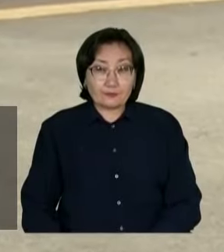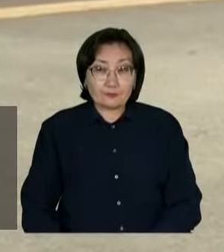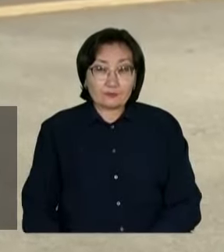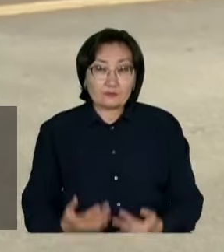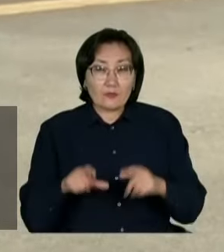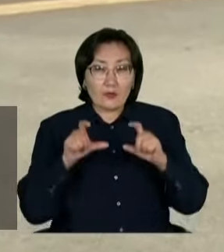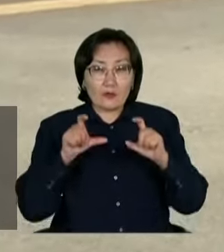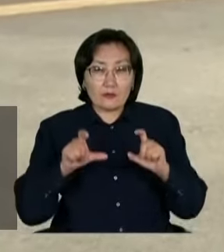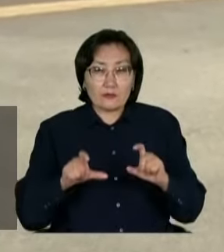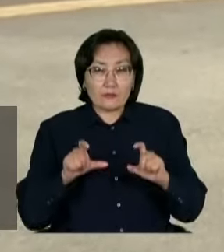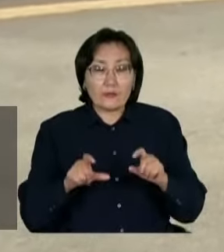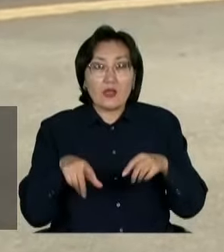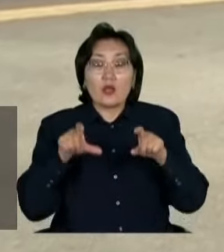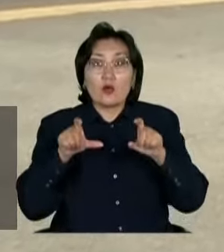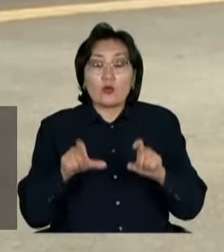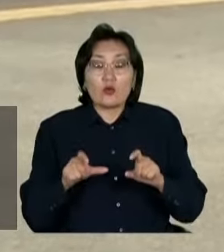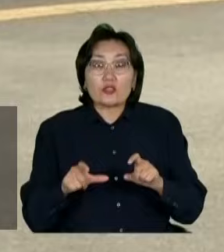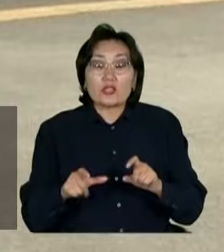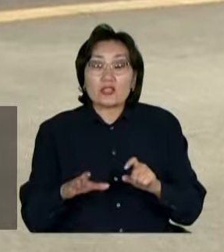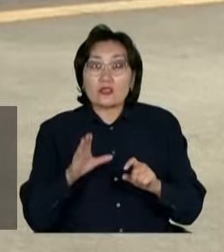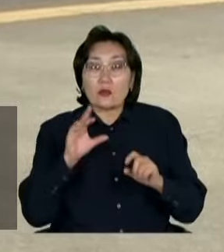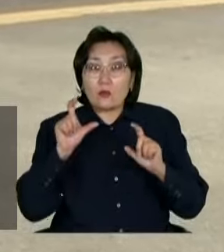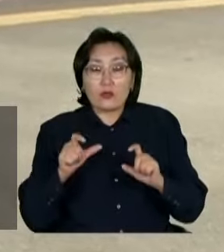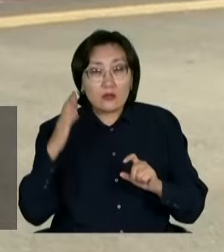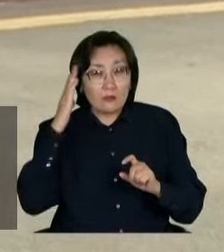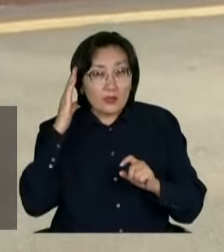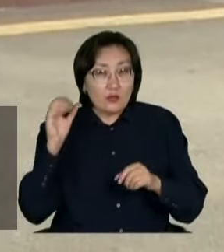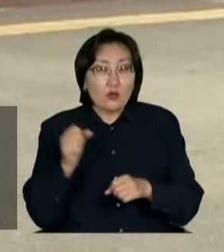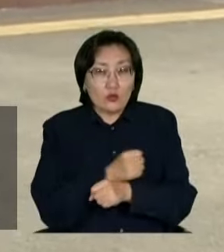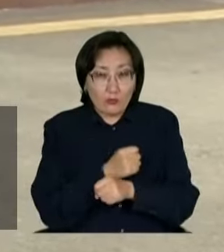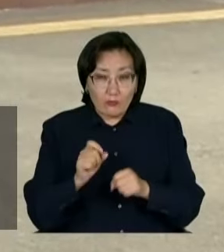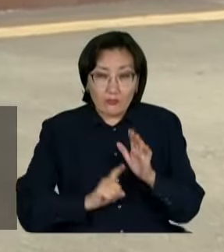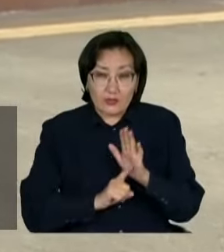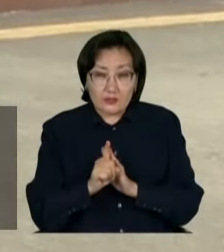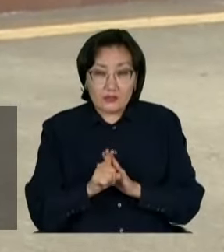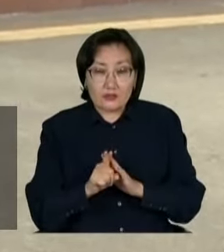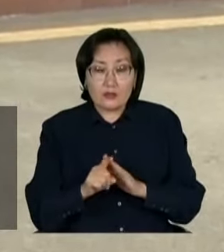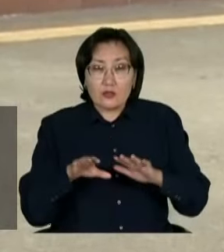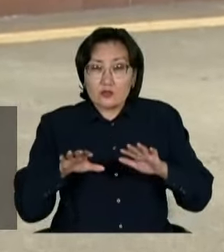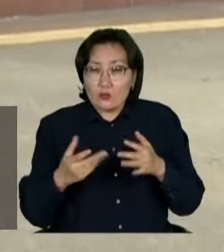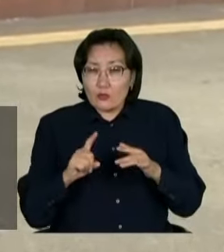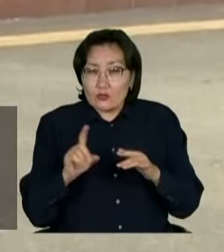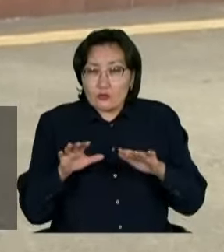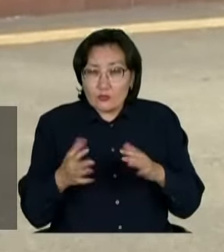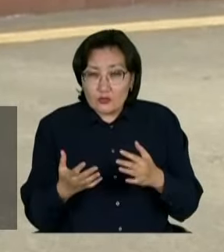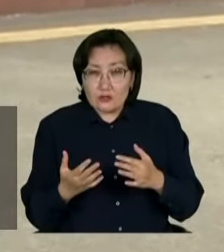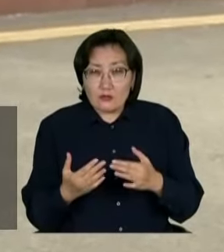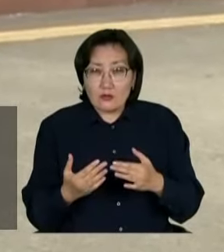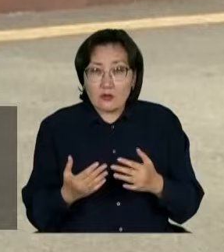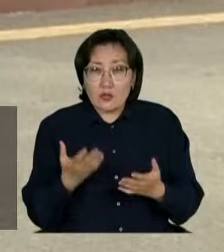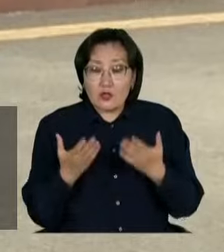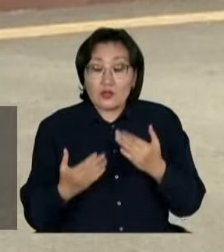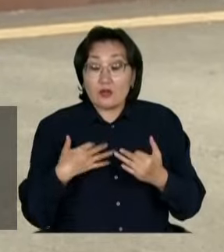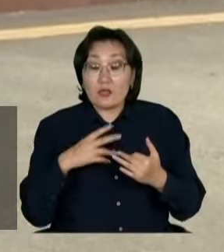Отырған баланың қарақұсынан алып сабайды. Аяғасынан ол балаға бірдеңе боқ қалса. Сол моментте кім жауап береді мен баламды? Кім тауып береді маған ол